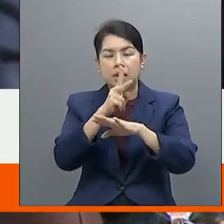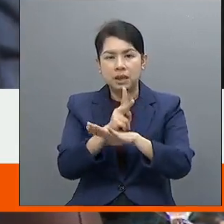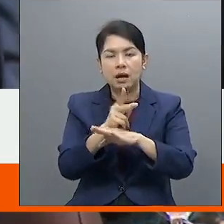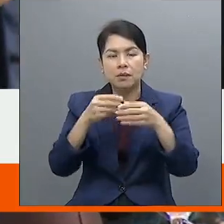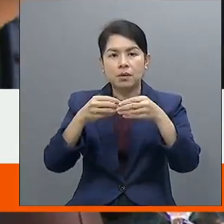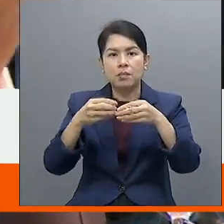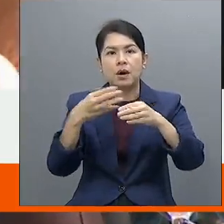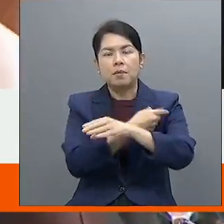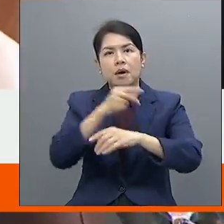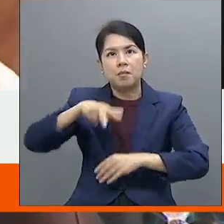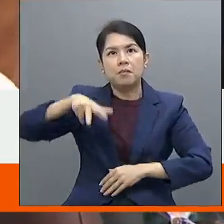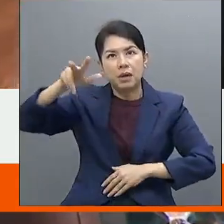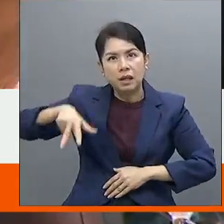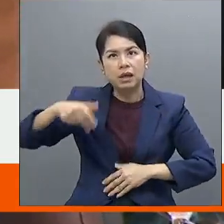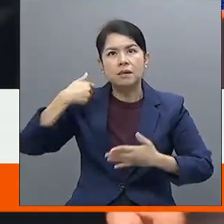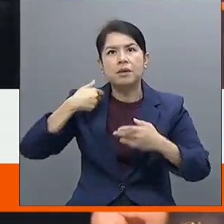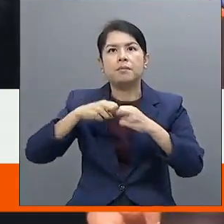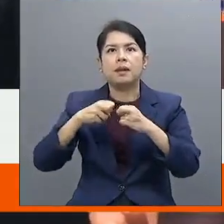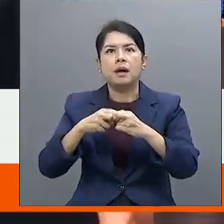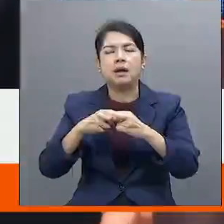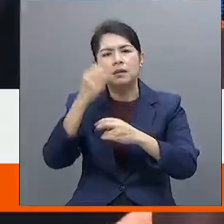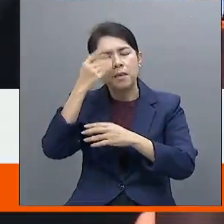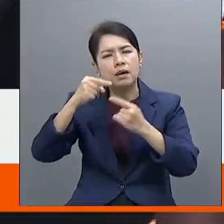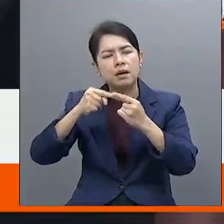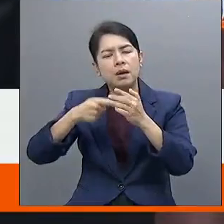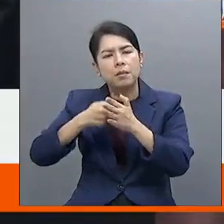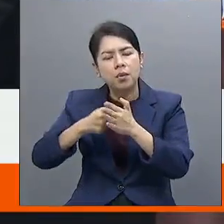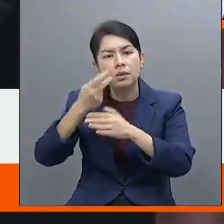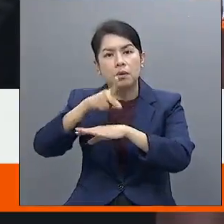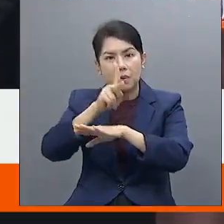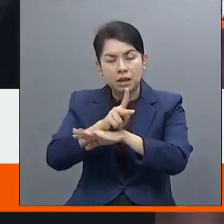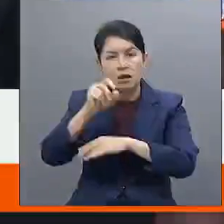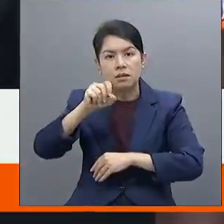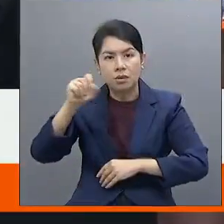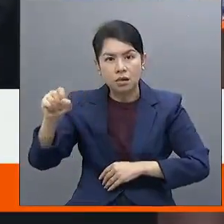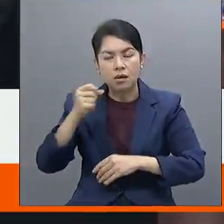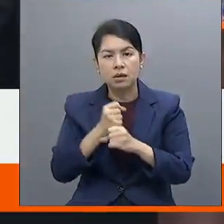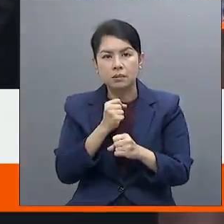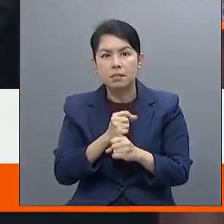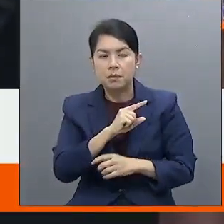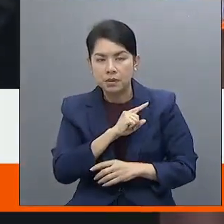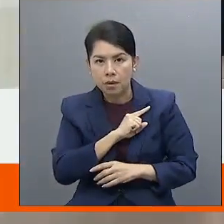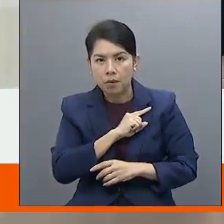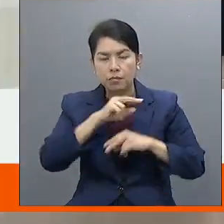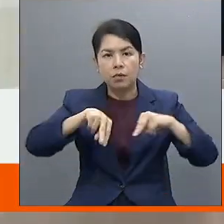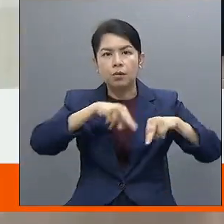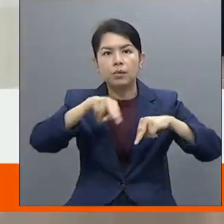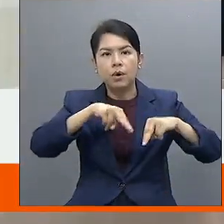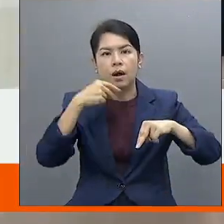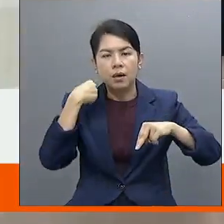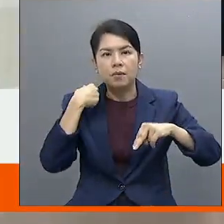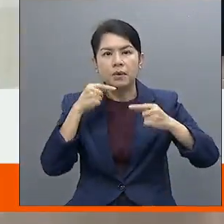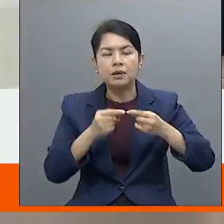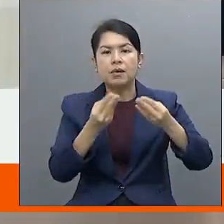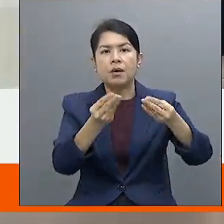แล้วเนี่ยประธานสภาเนี่ยจะทำหน้าที่เพื่อที่จะประคับประคองพิธาให้เป็นนายกได้จริง